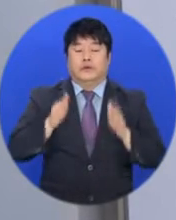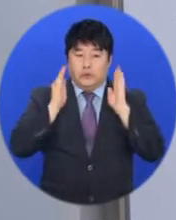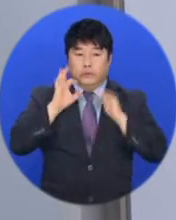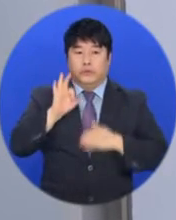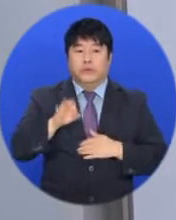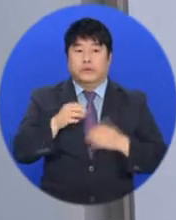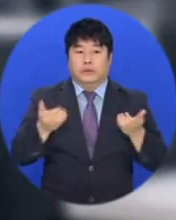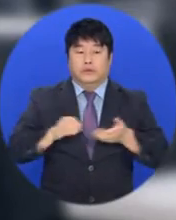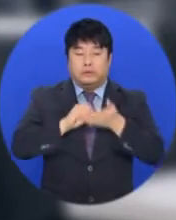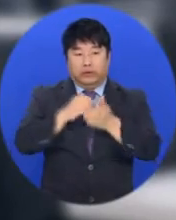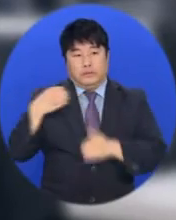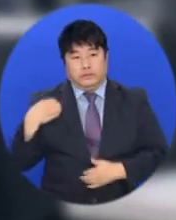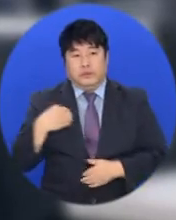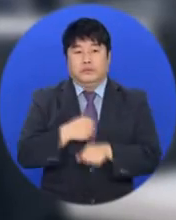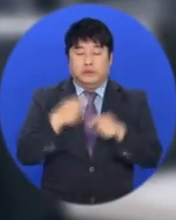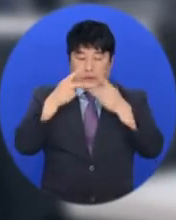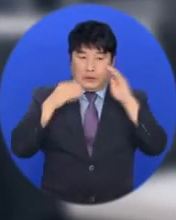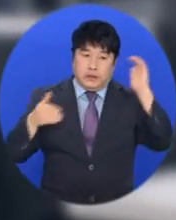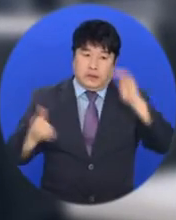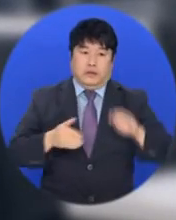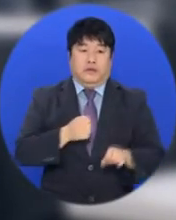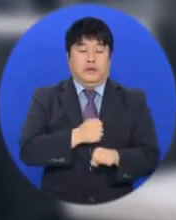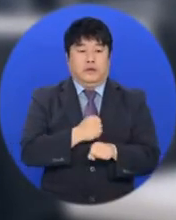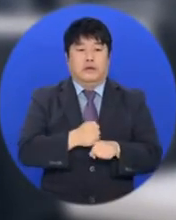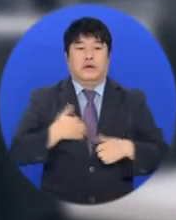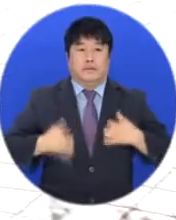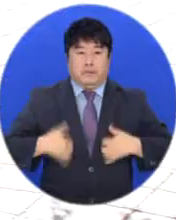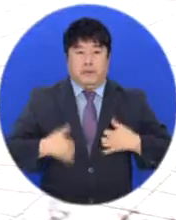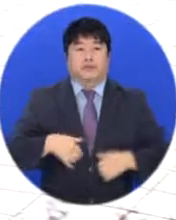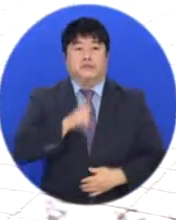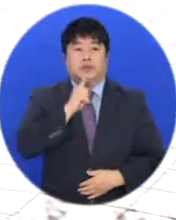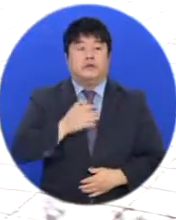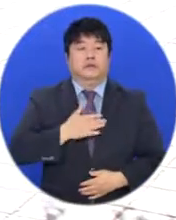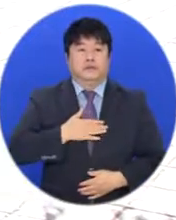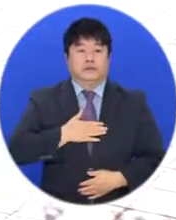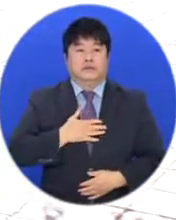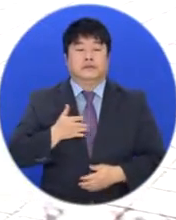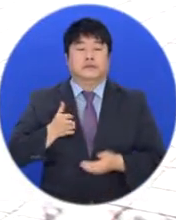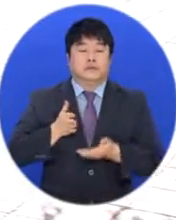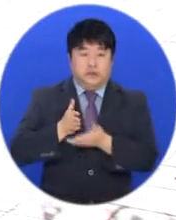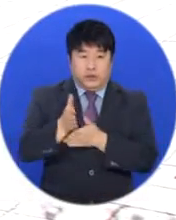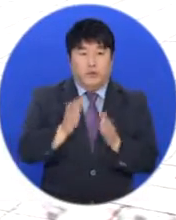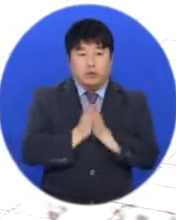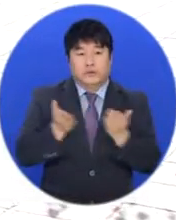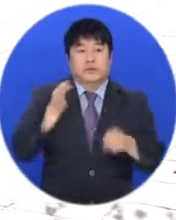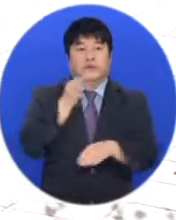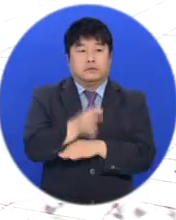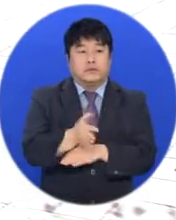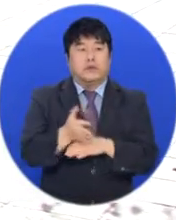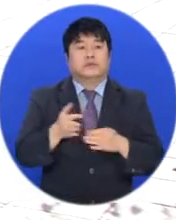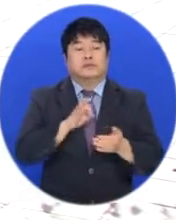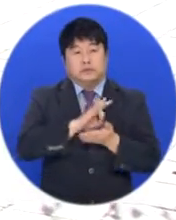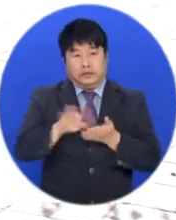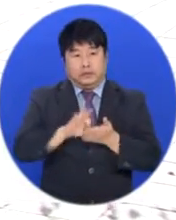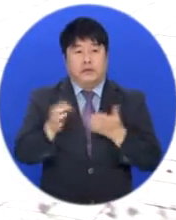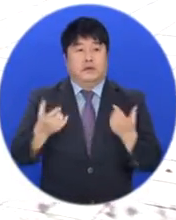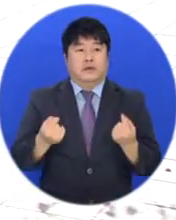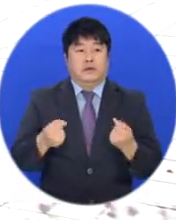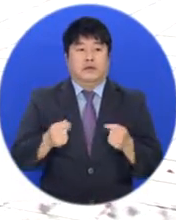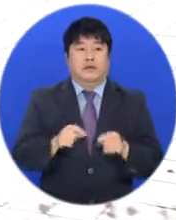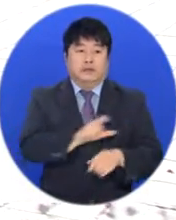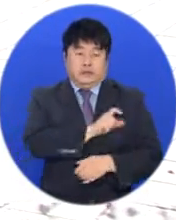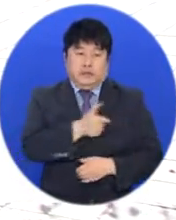학자금과 취업이 부담이었던 대학생은 장학금 지급을 반깁니다. 저는 전공책 사는 이런 것에 쓸 것